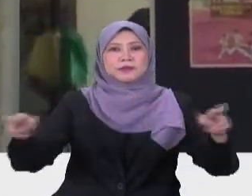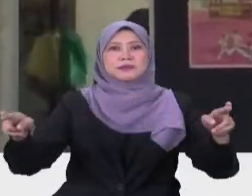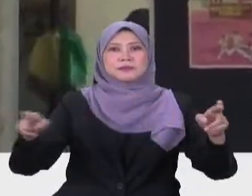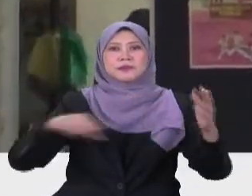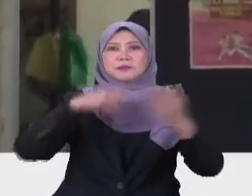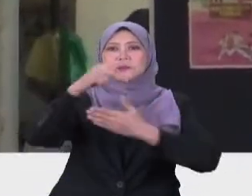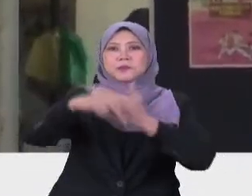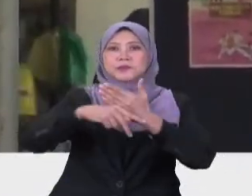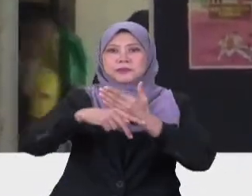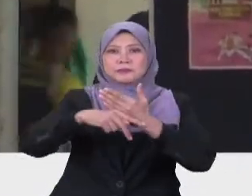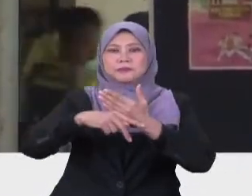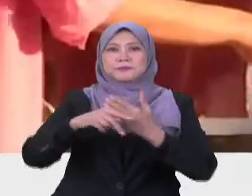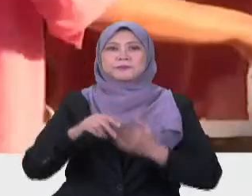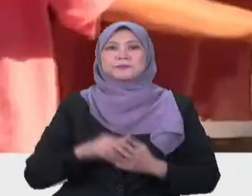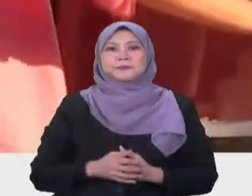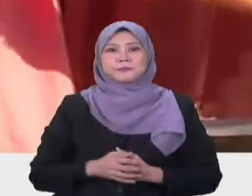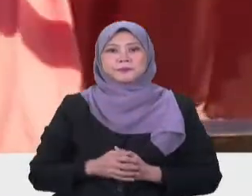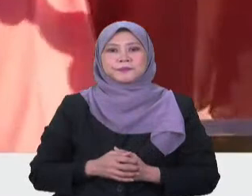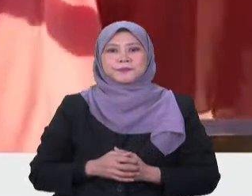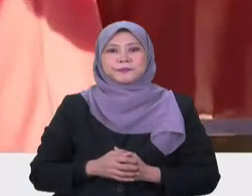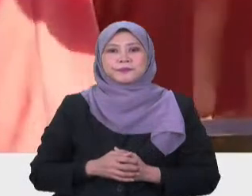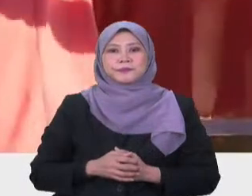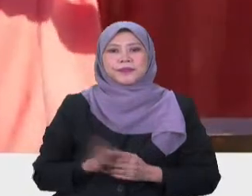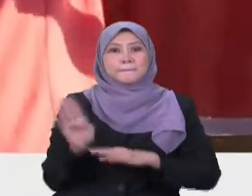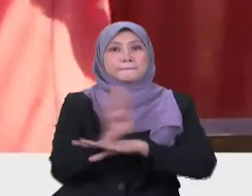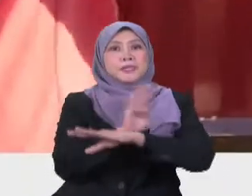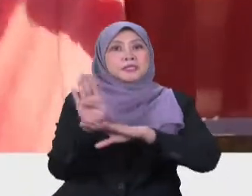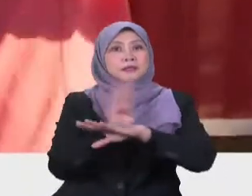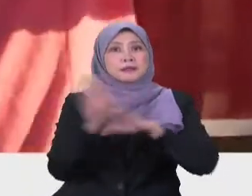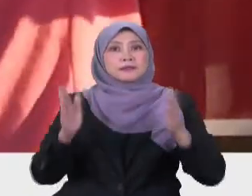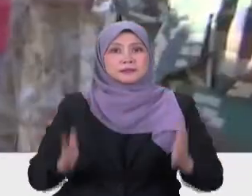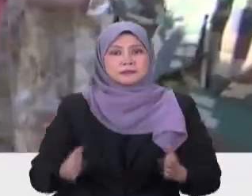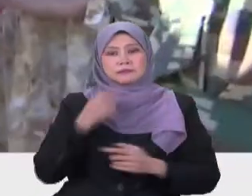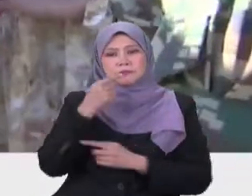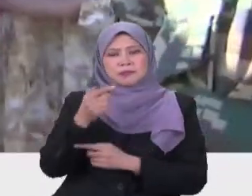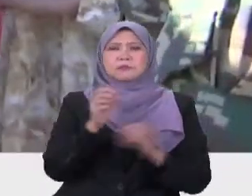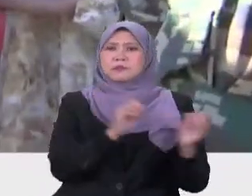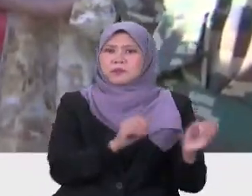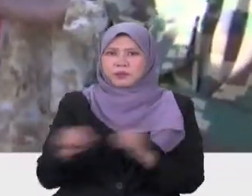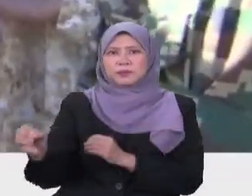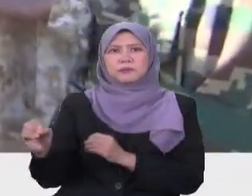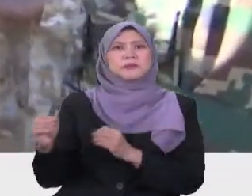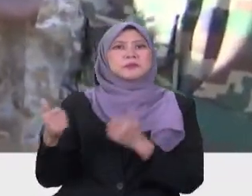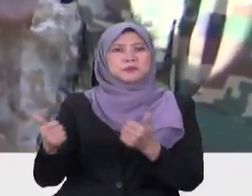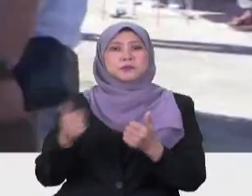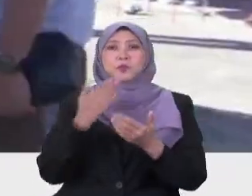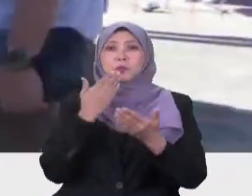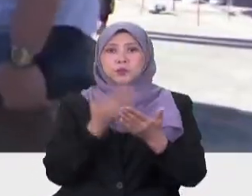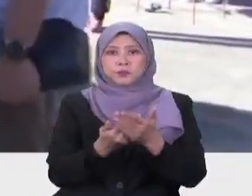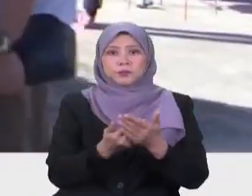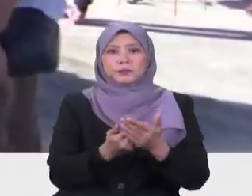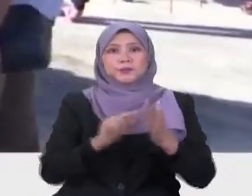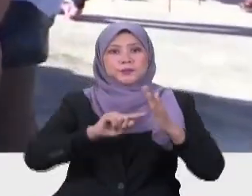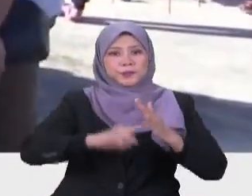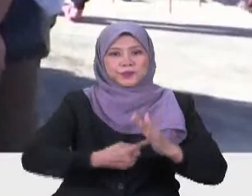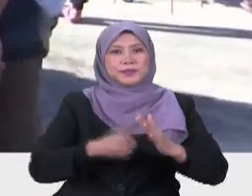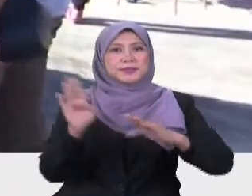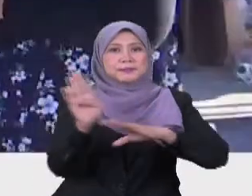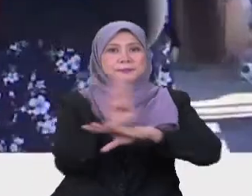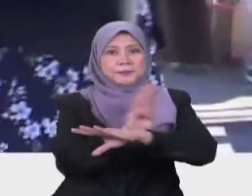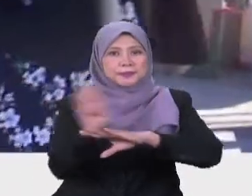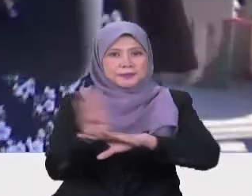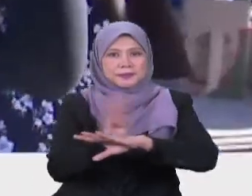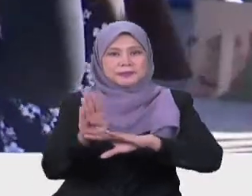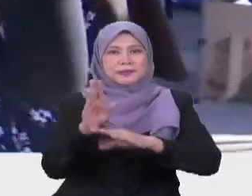peresmian program berkenaan sementara itu penjaga menyifatkan penghancuran program seumpama menjadi platform untuk memulakan perniagaan